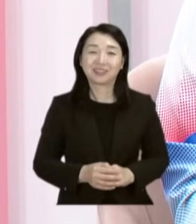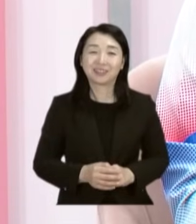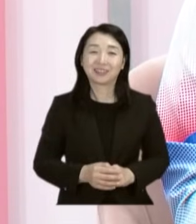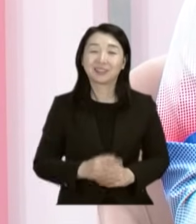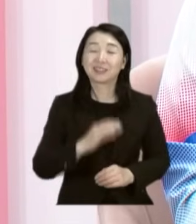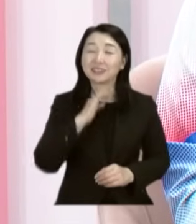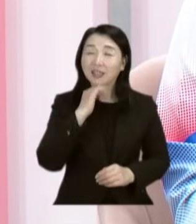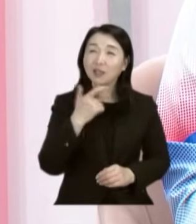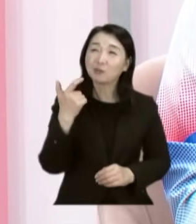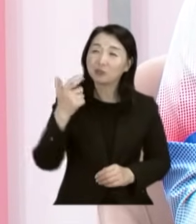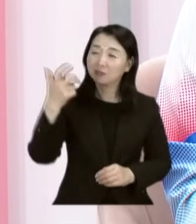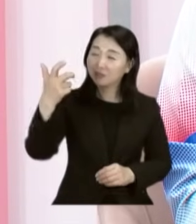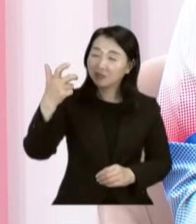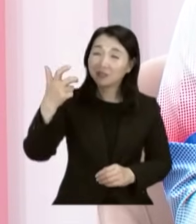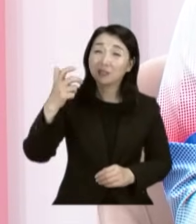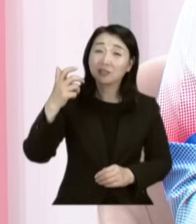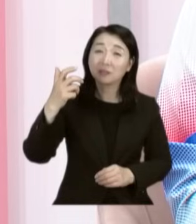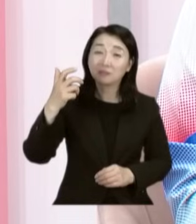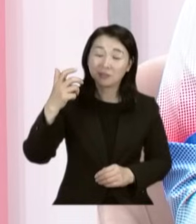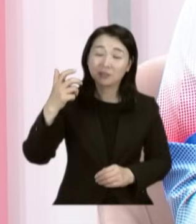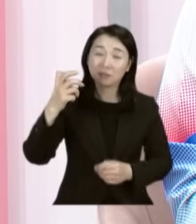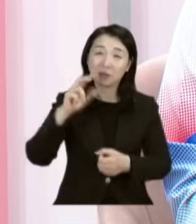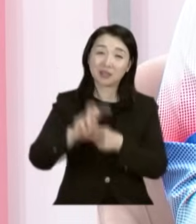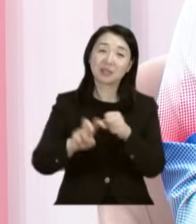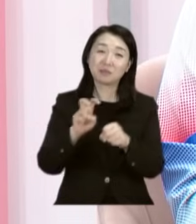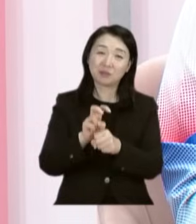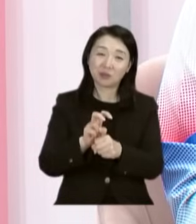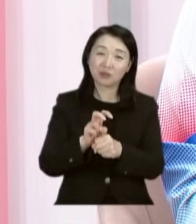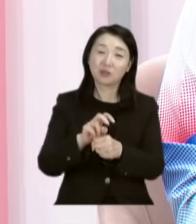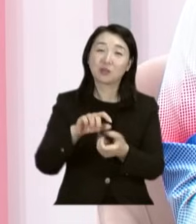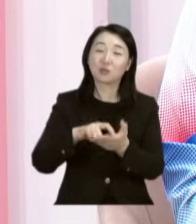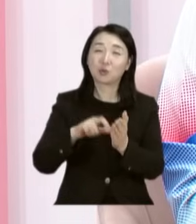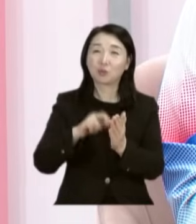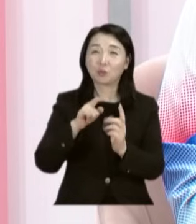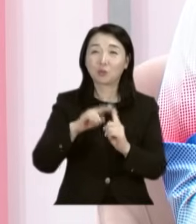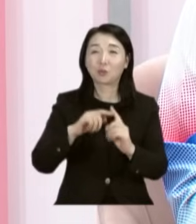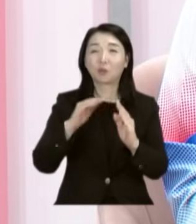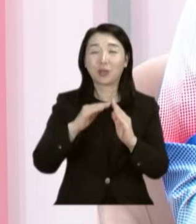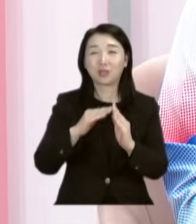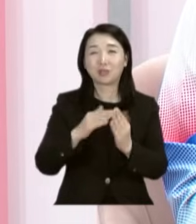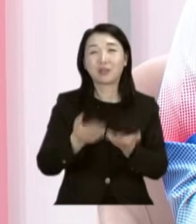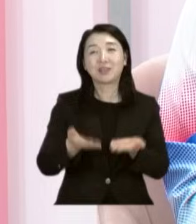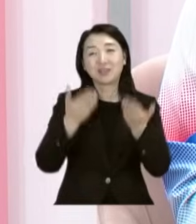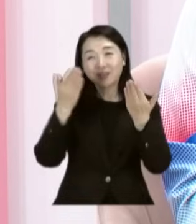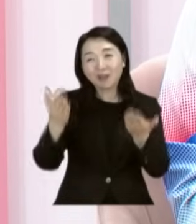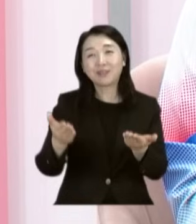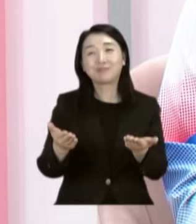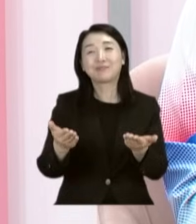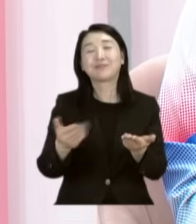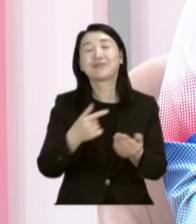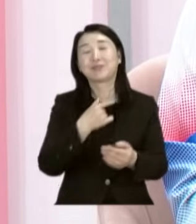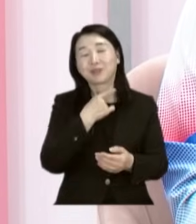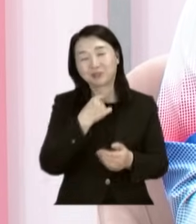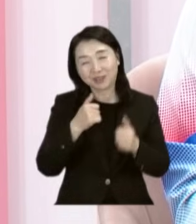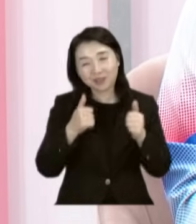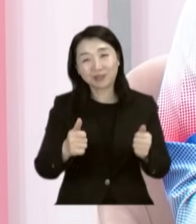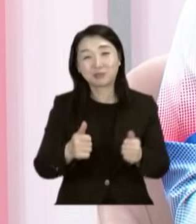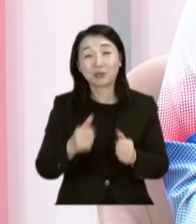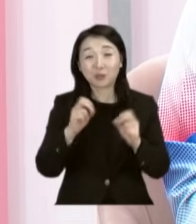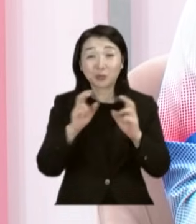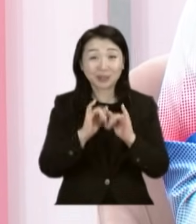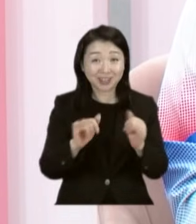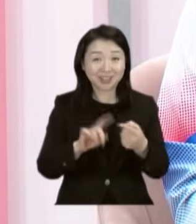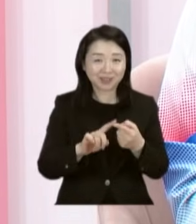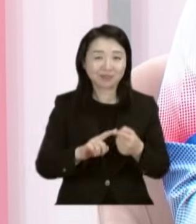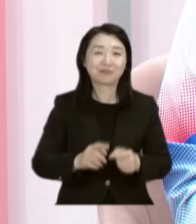60 70 한 20년 정도 되는데 교회에서 열심히 봉사하는게 저의 마지막 힘네네 전도사역